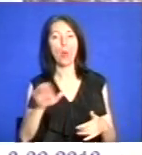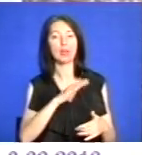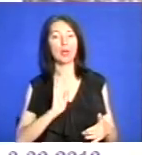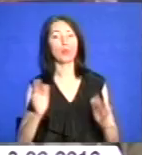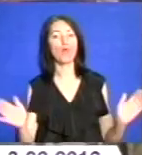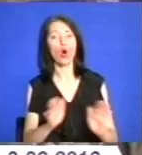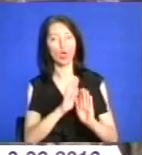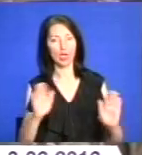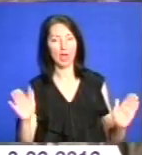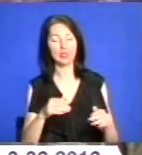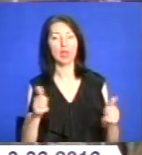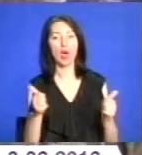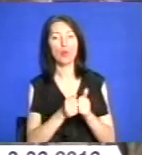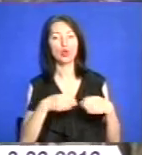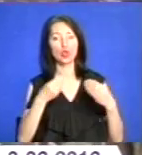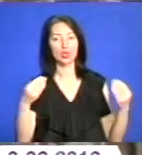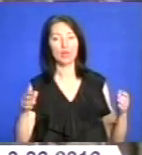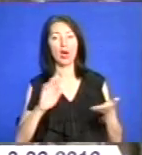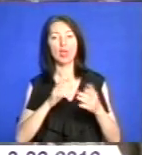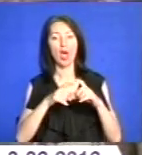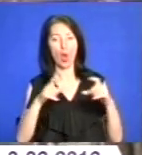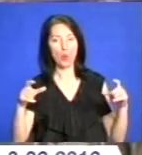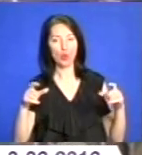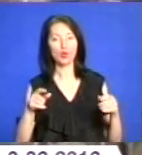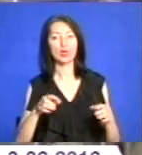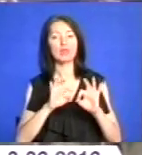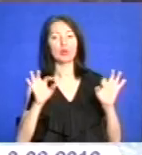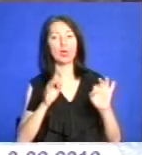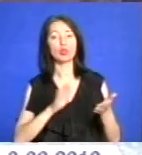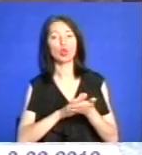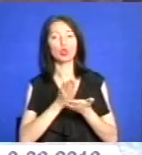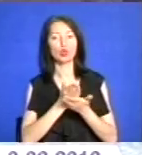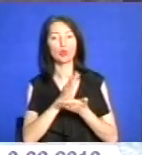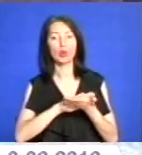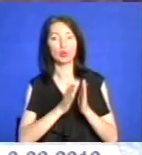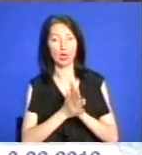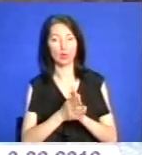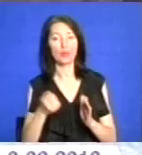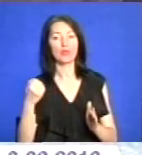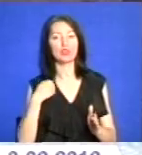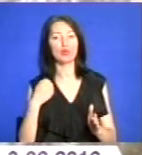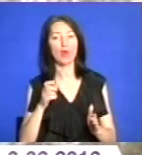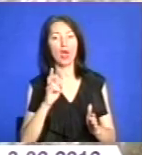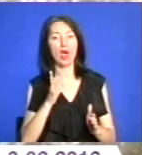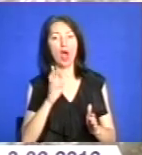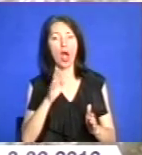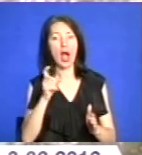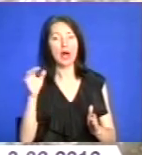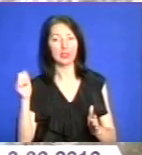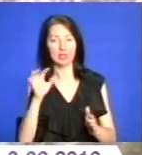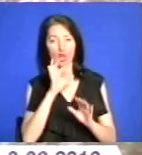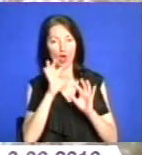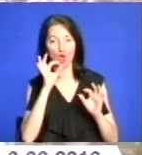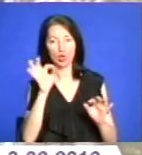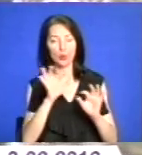роздавали брошури з інформацією про службу за контрактом. Військовий комісар області Володимир Катинський розповів, що на сьогодні план з контрактної служби